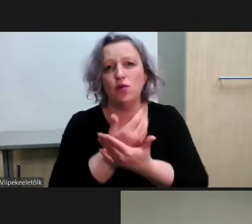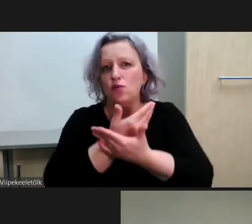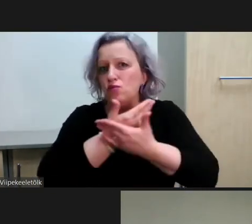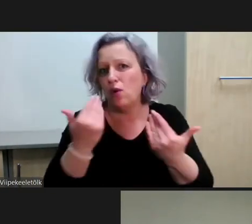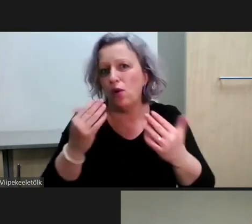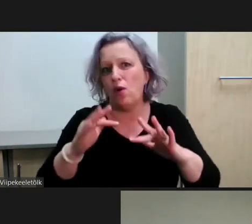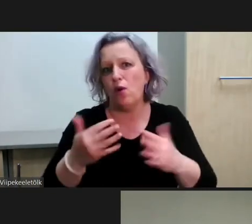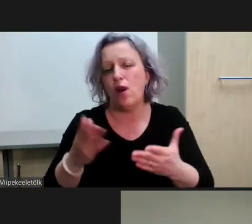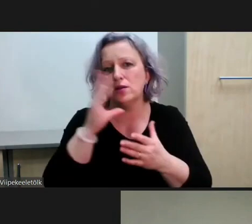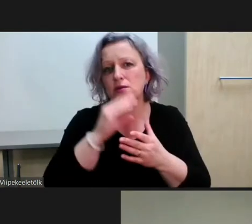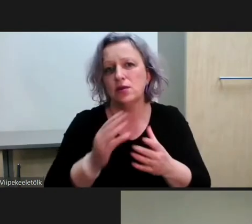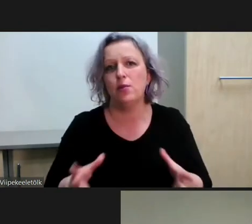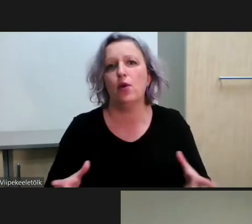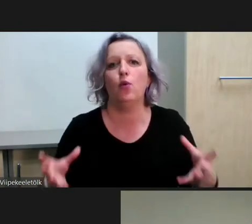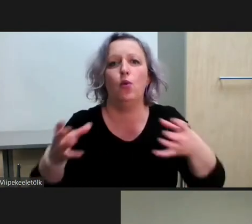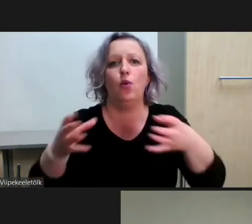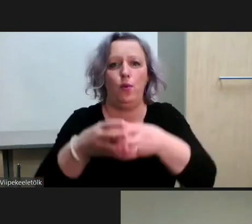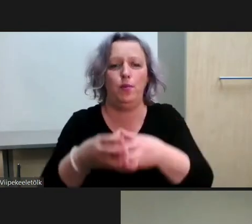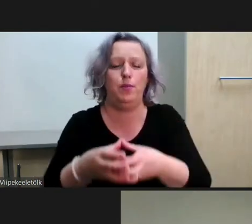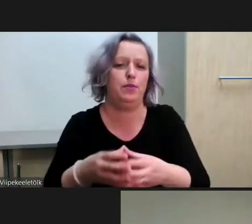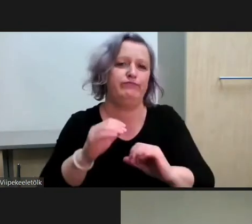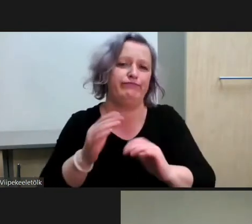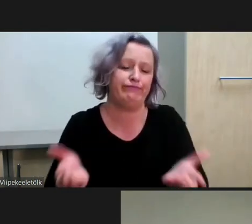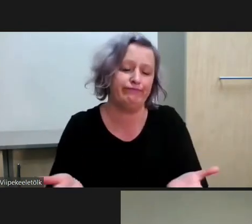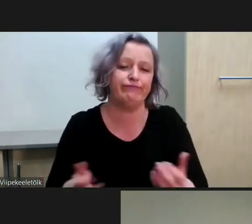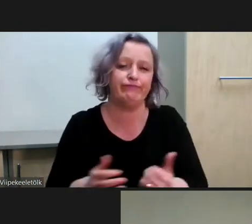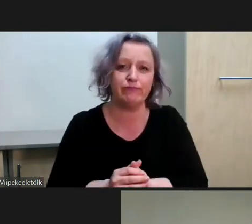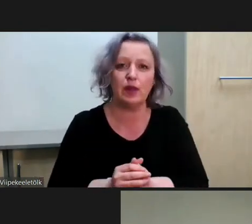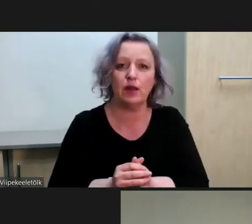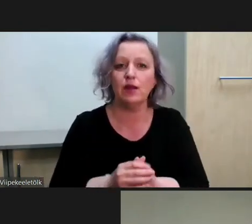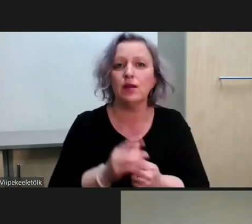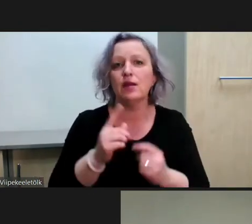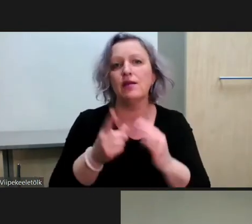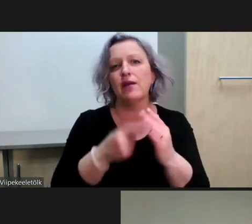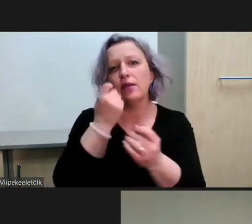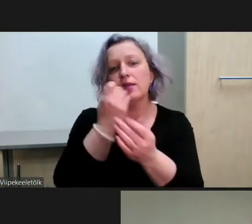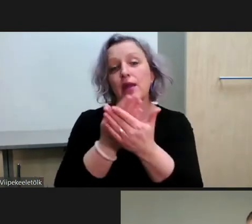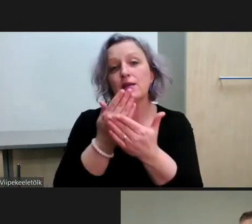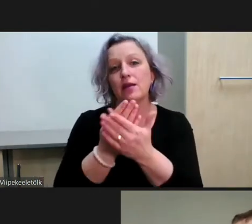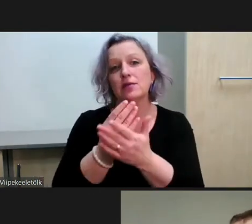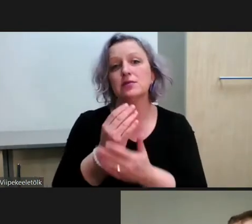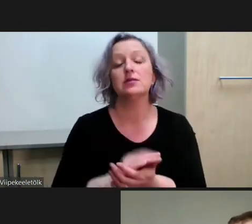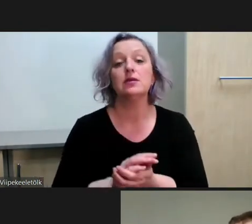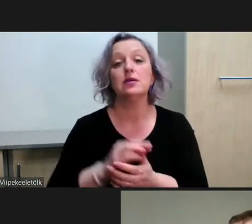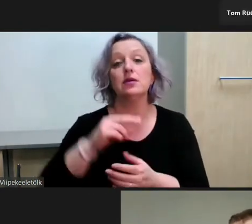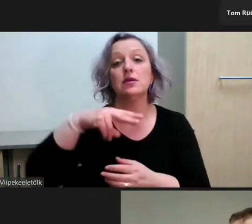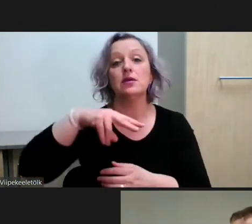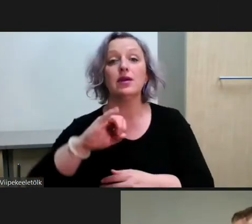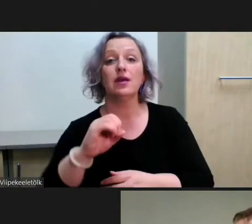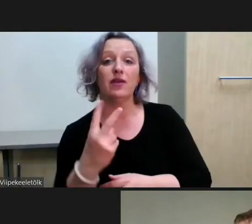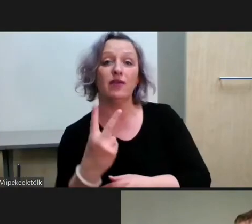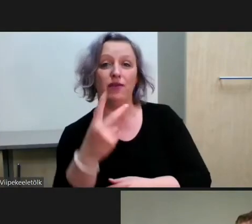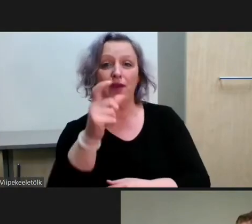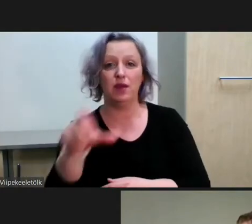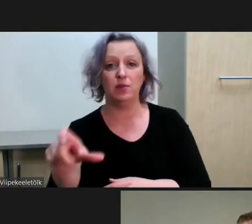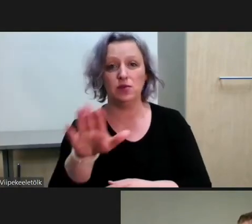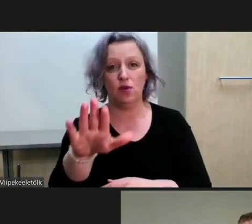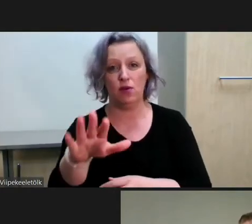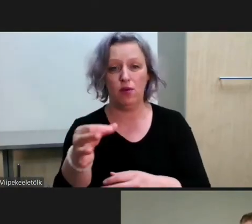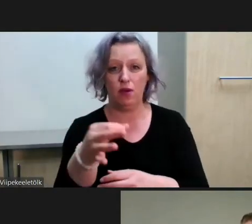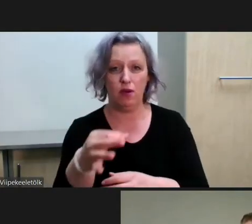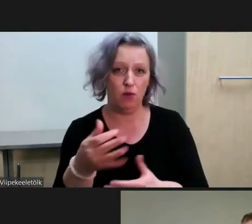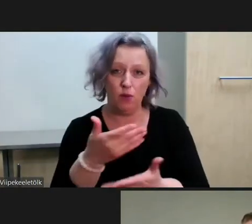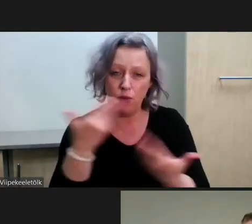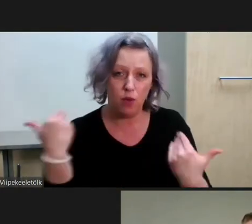nagu peamised sellised ja siis näiteks ei ole HIV-iga inimeste ühing ja siis veel võib seal